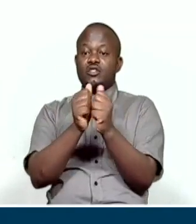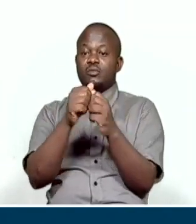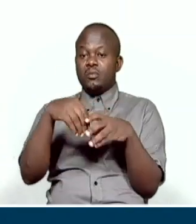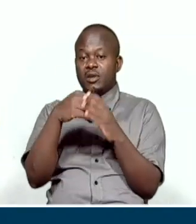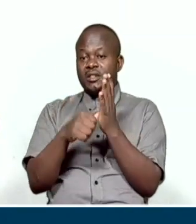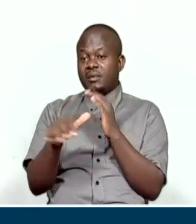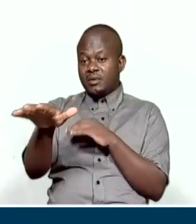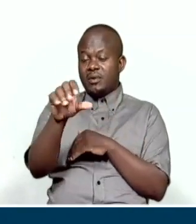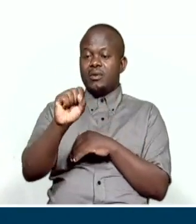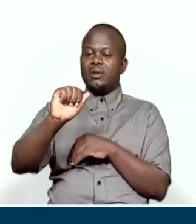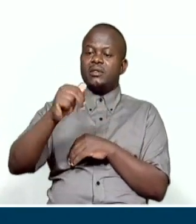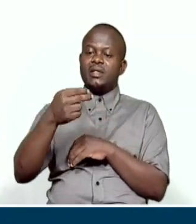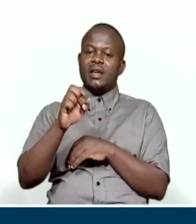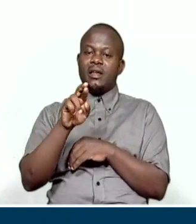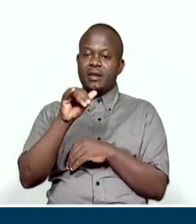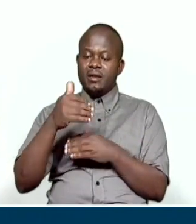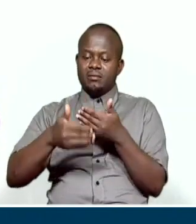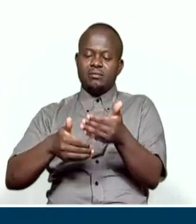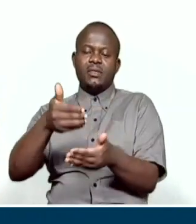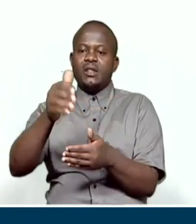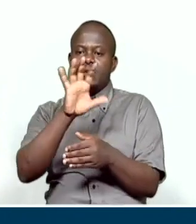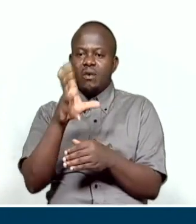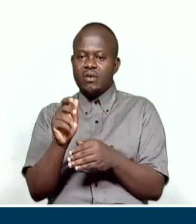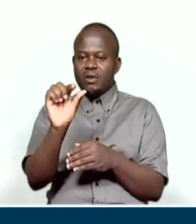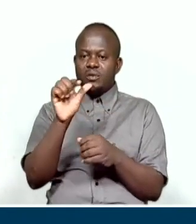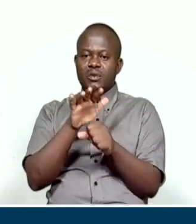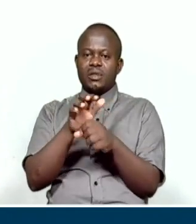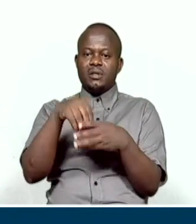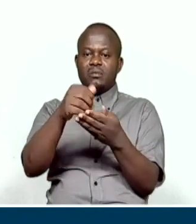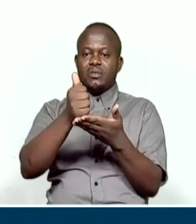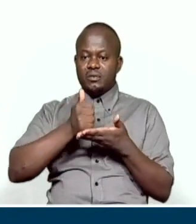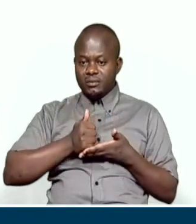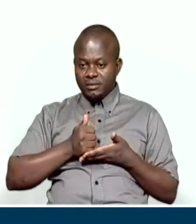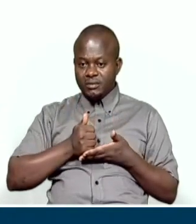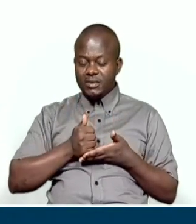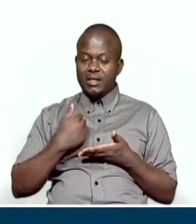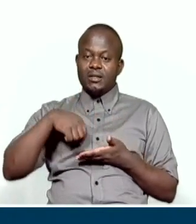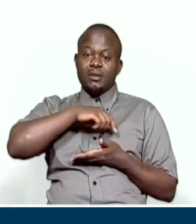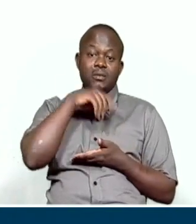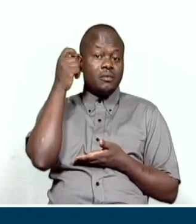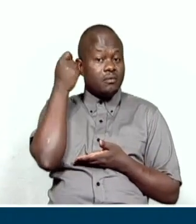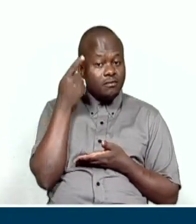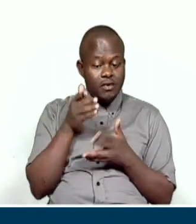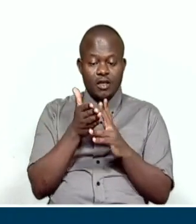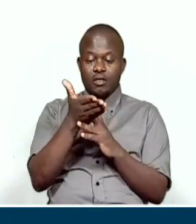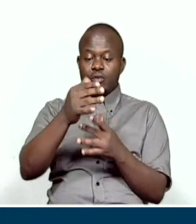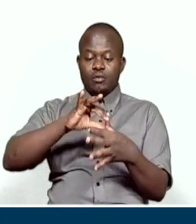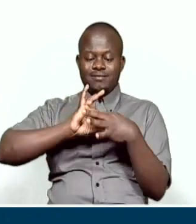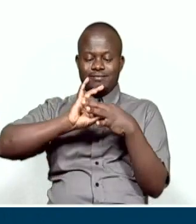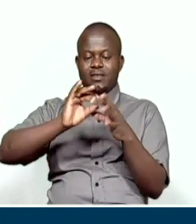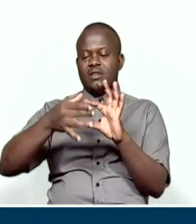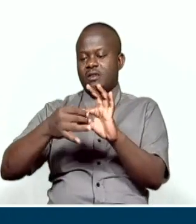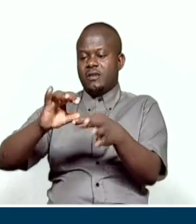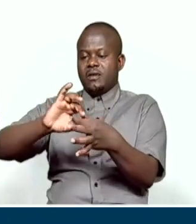Sahel, uruhererekane rwa Afurika rwabaye ruto cyane mu kudufasha. Rero tugomba kumva ko binyuze mu bufatanye twakongera